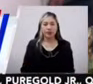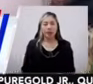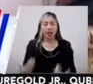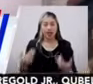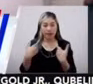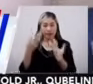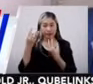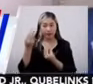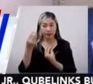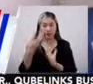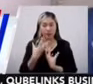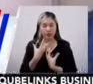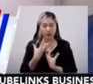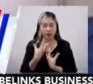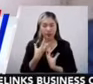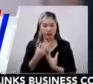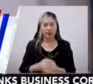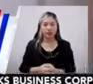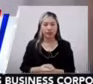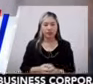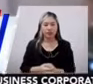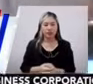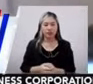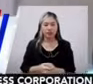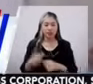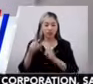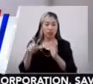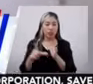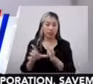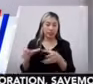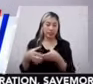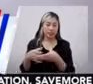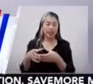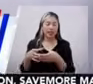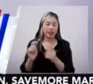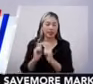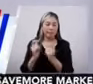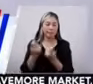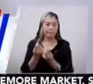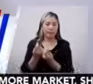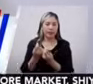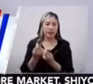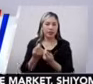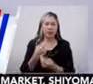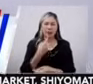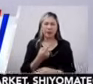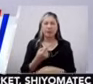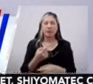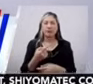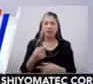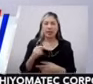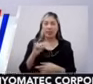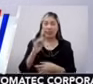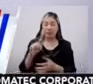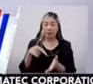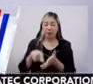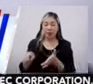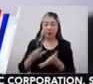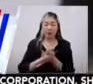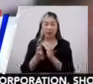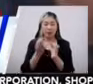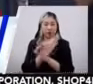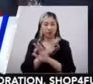ng kanyang legal counsel. Dahil tama nga naman, no? Kahit na magbigay siya ng bail at gumastos para magpa-post ng bail dito